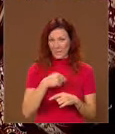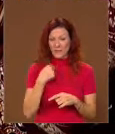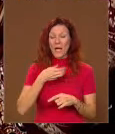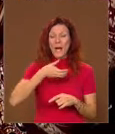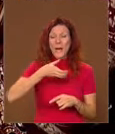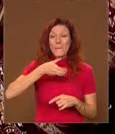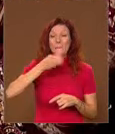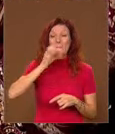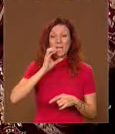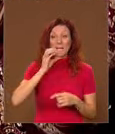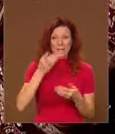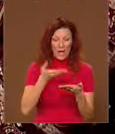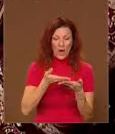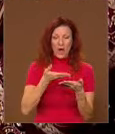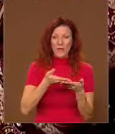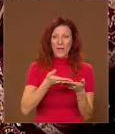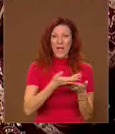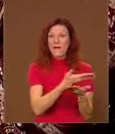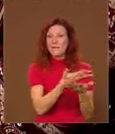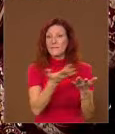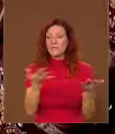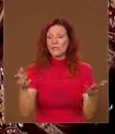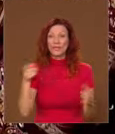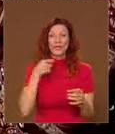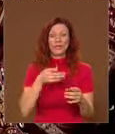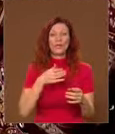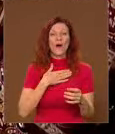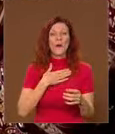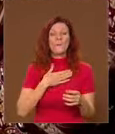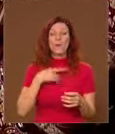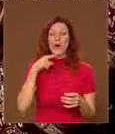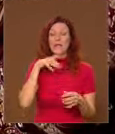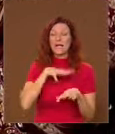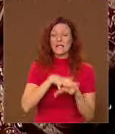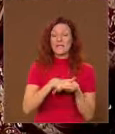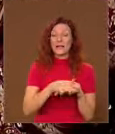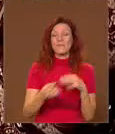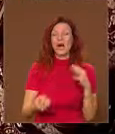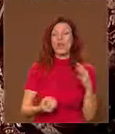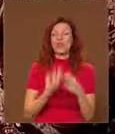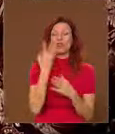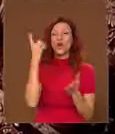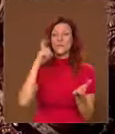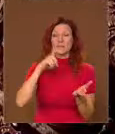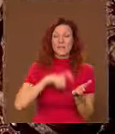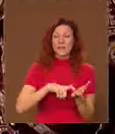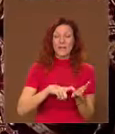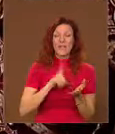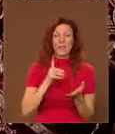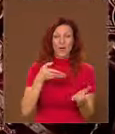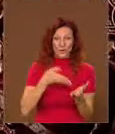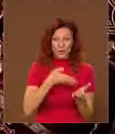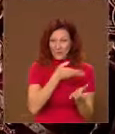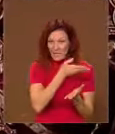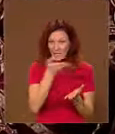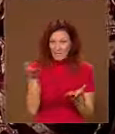Пийте от нея всички, това е моята кръв на новия завет, която за вас и за мнозина се